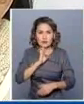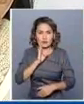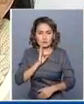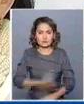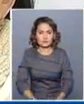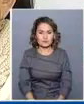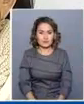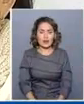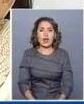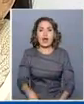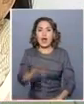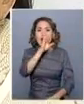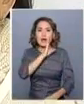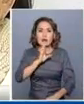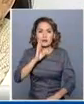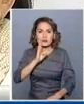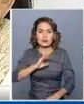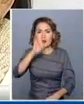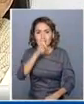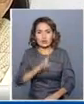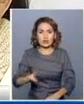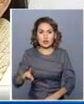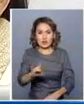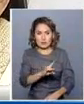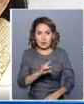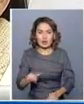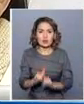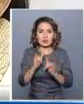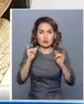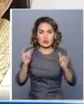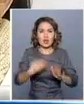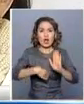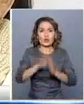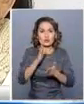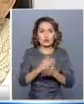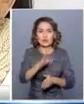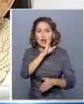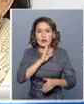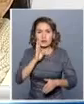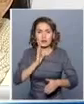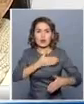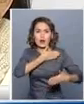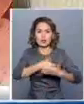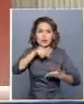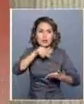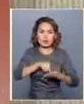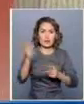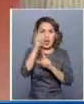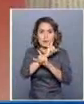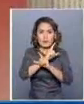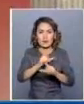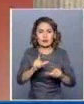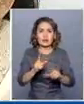Әйелдерге жағдай жасап, кәсіпкер әйелдерге әсіресе бала бақшалар ашылып жатыр, өте жақсы-жақсы мектептер салынып жатыр.